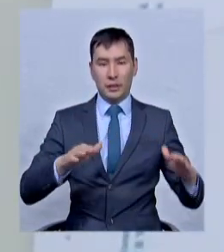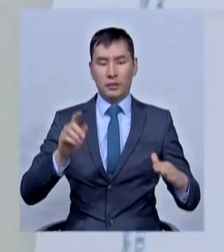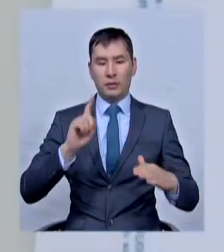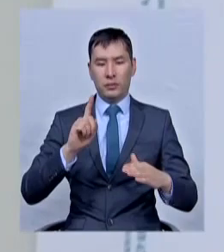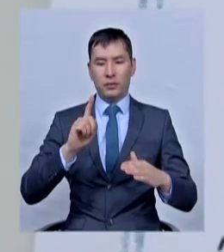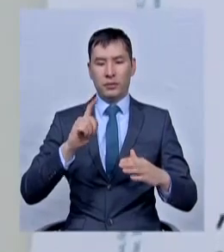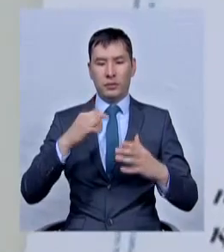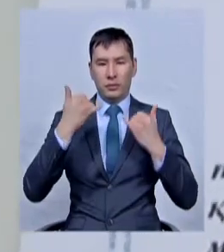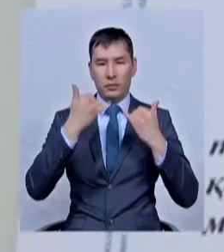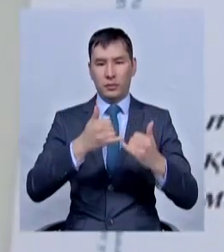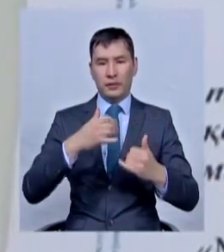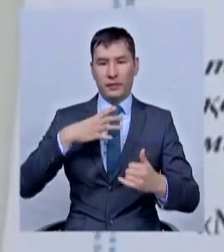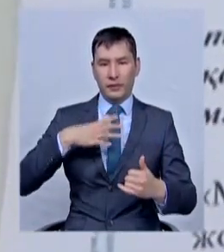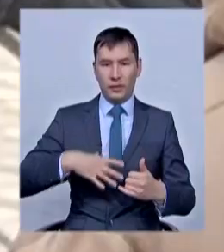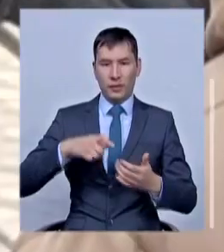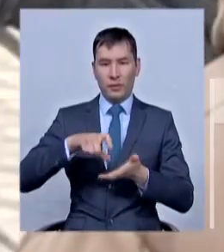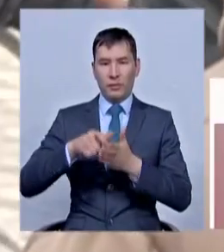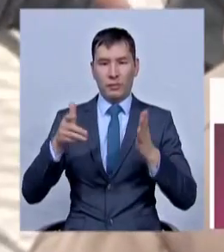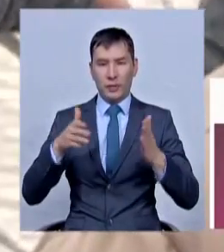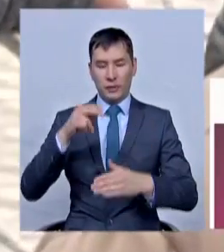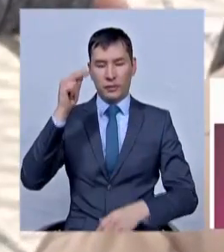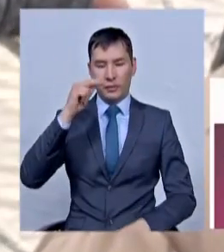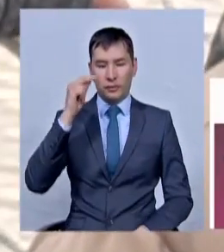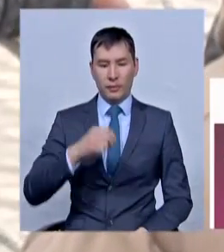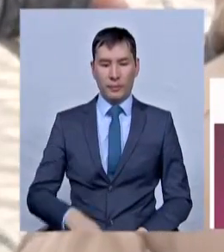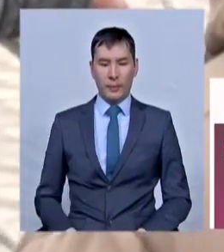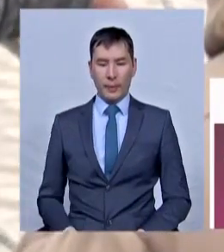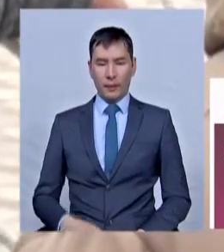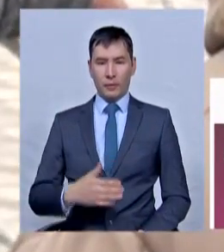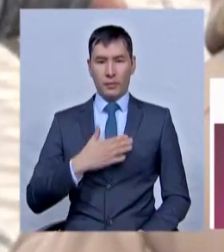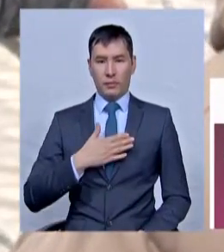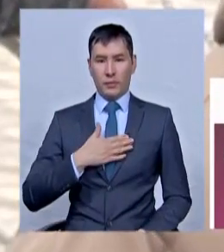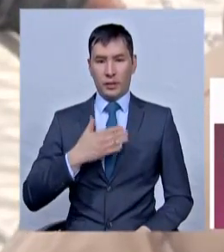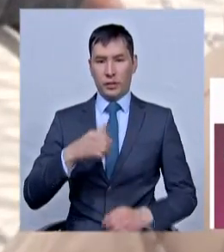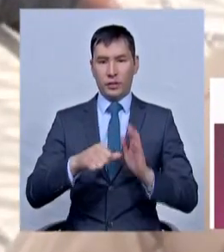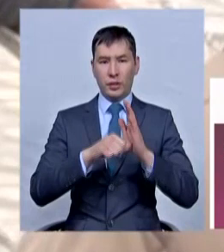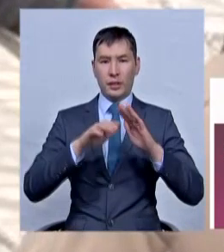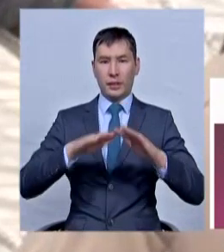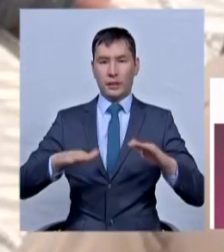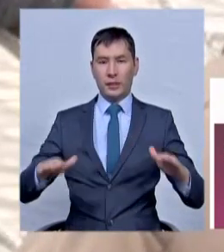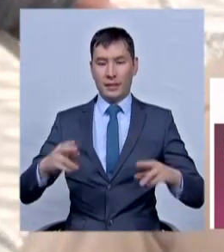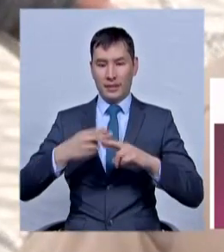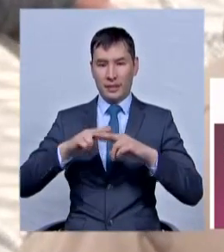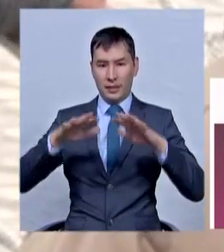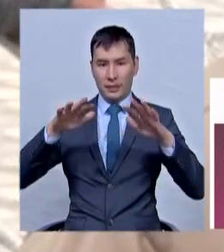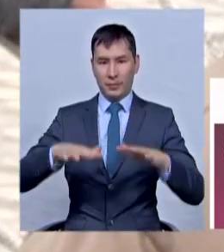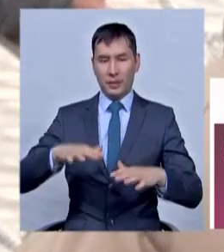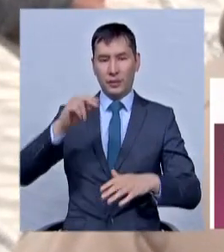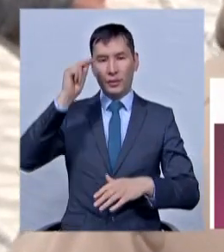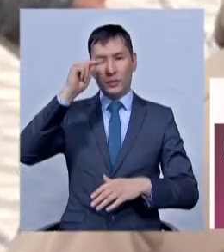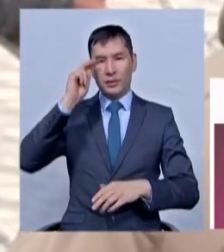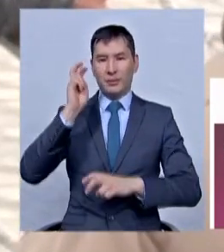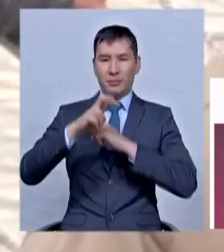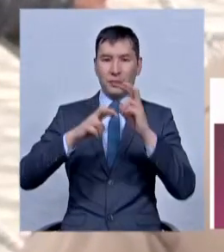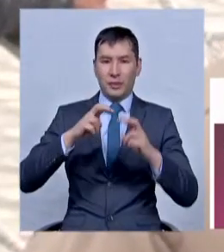кабинетте оқуға мәжбүр. Мен 6 баланың әкесімін. Менің балдарым бұл жерде химия пәні, физика кабинеті, еңбек